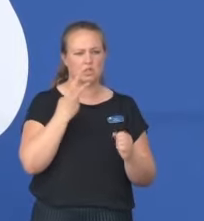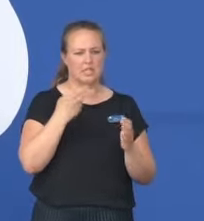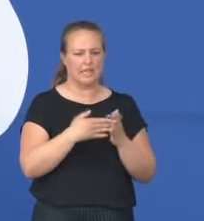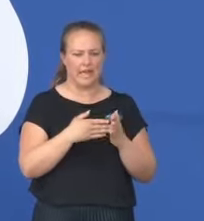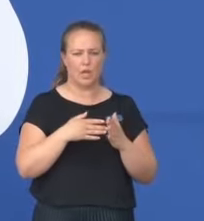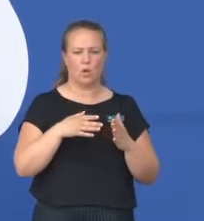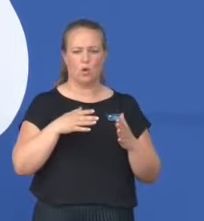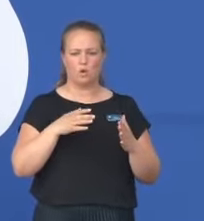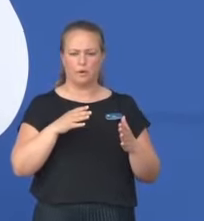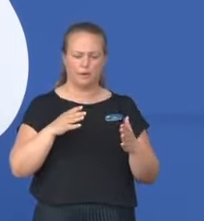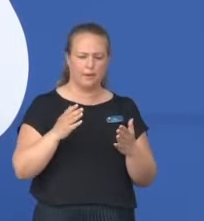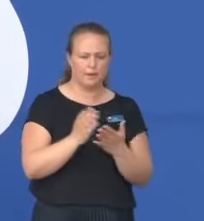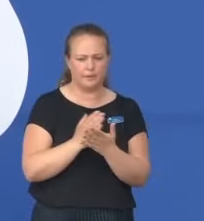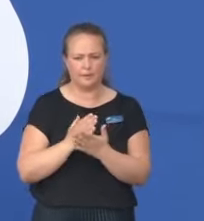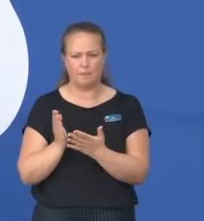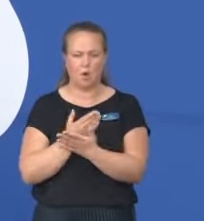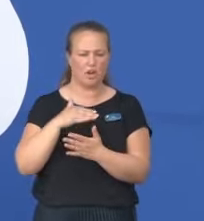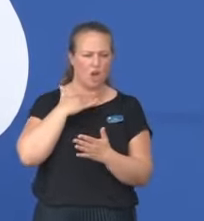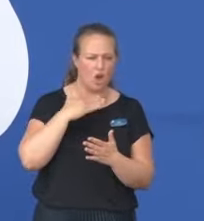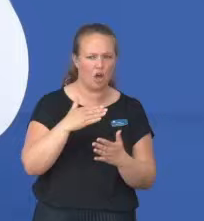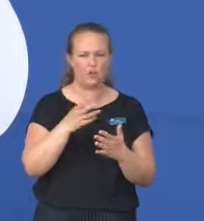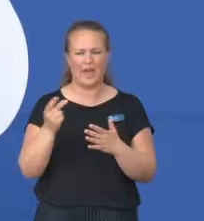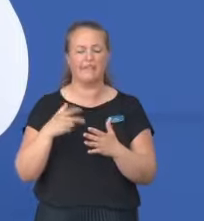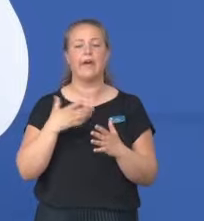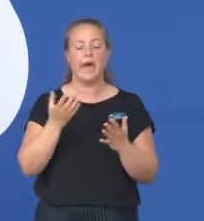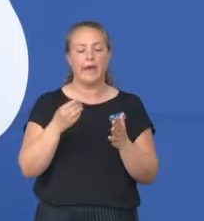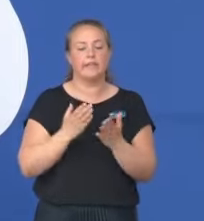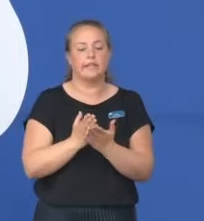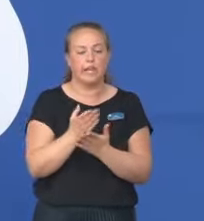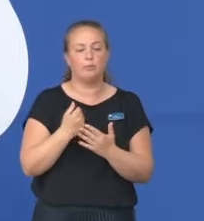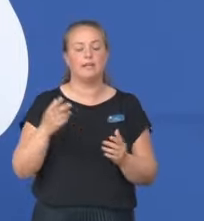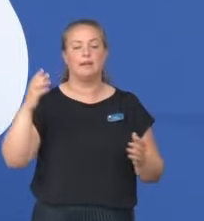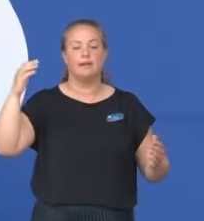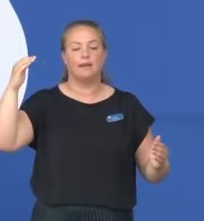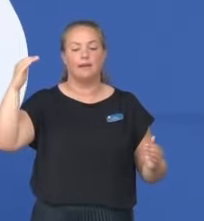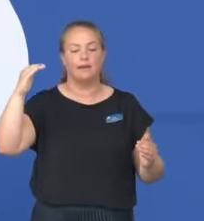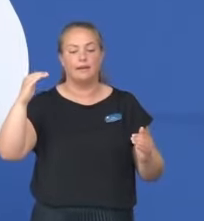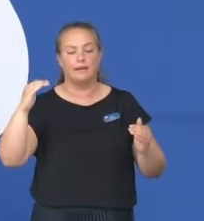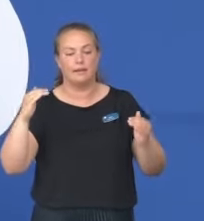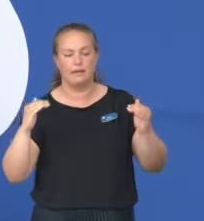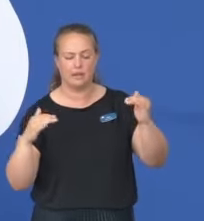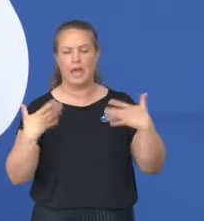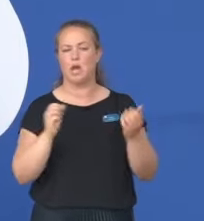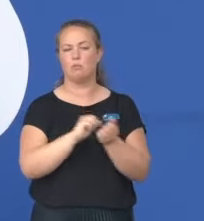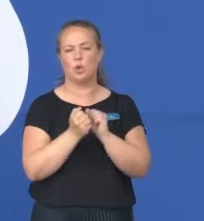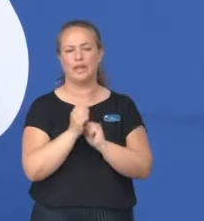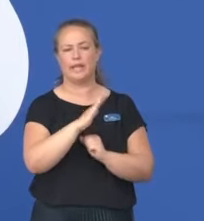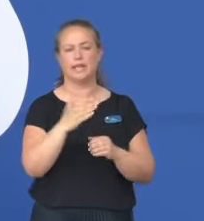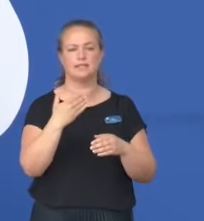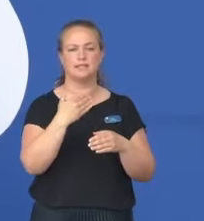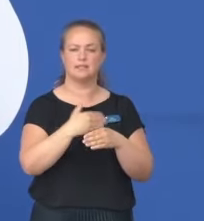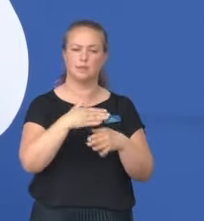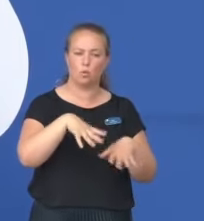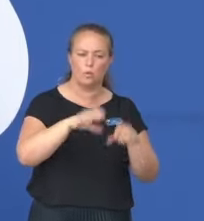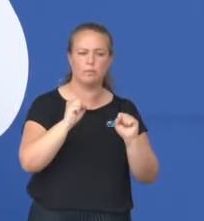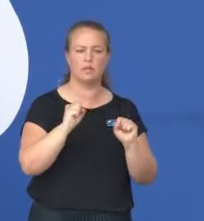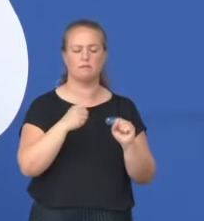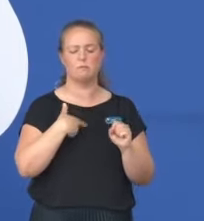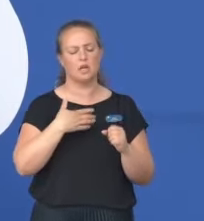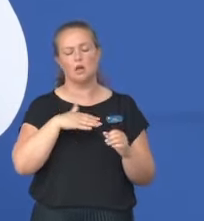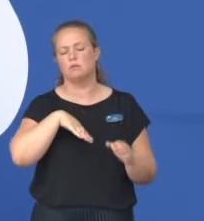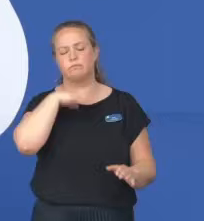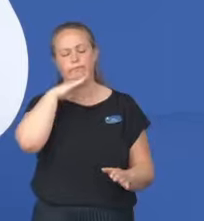bukt med det här är ju minska ojämlikheten. Att faktiskt ha politiker som löser problem, för det är ju politikens roll. Men sen, jag är också jävligt trött